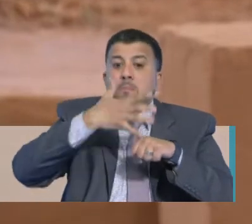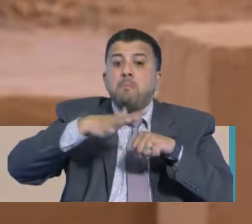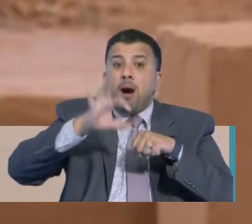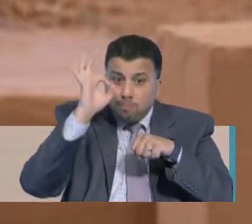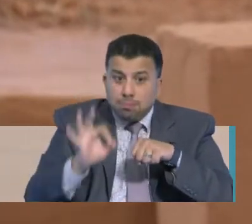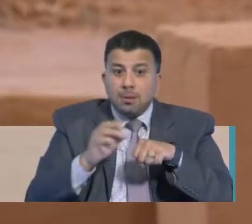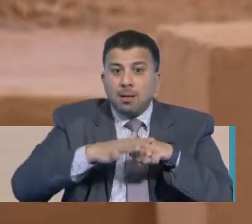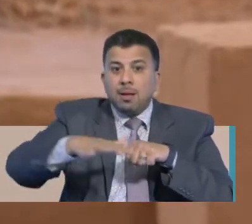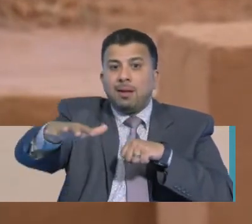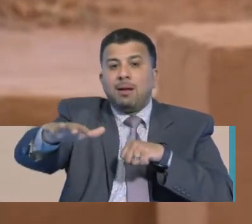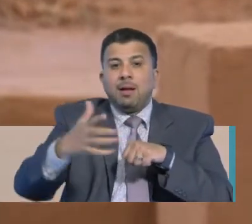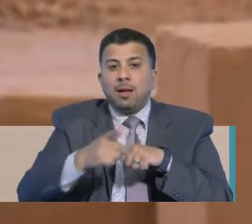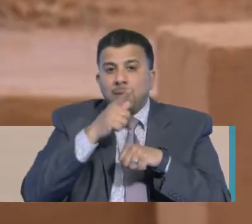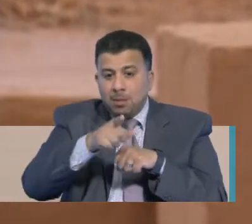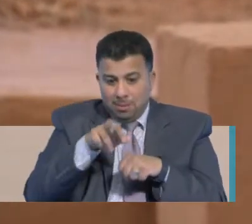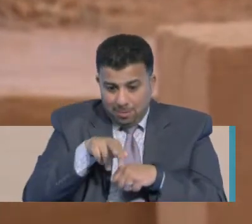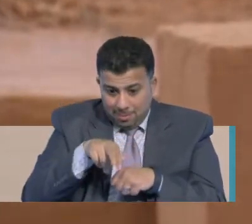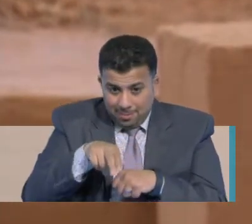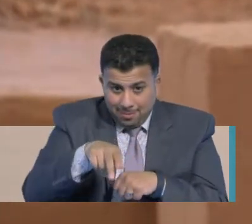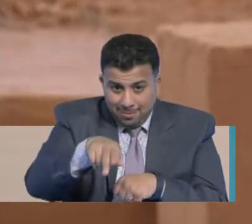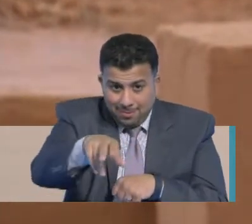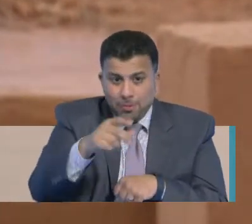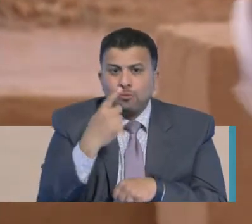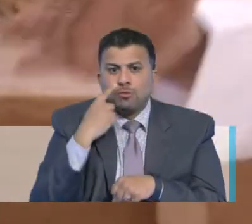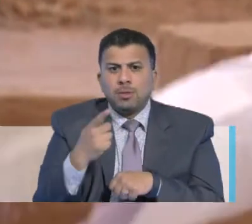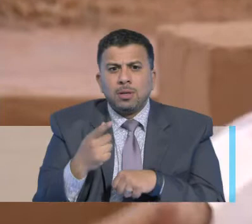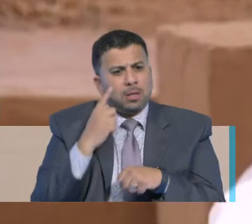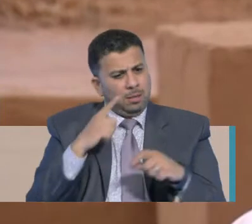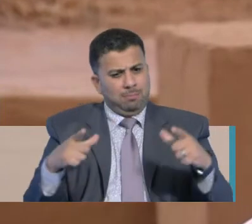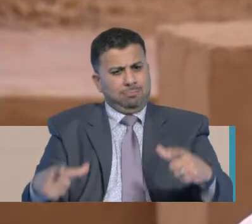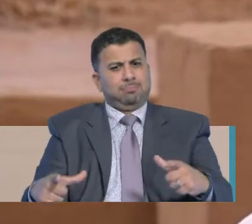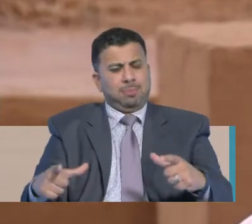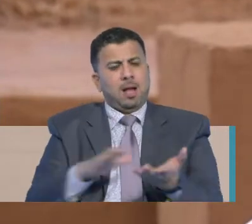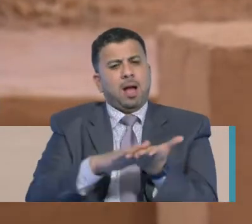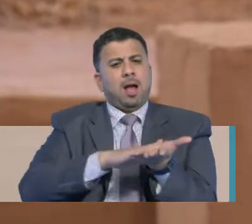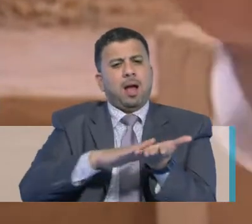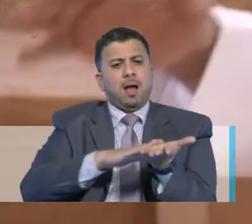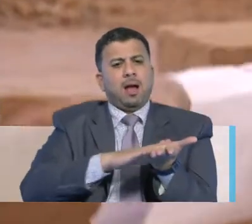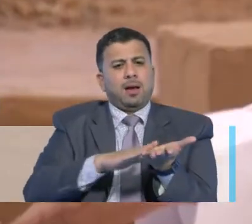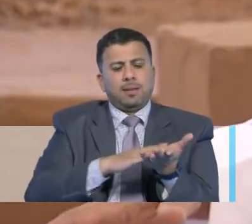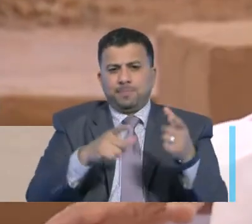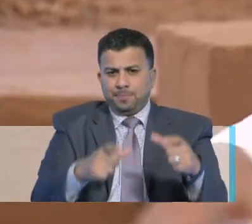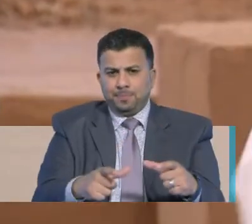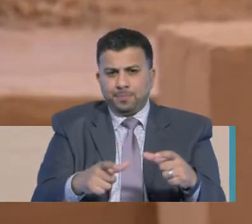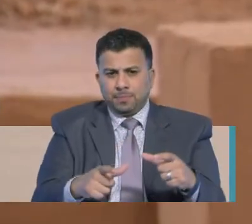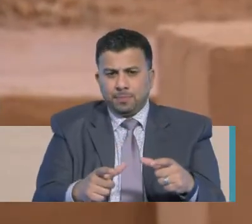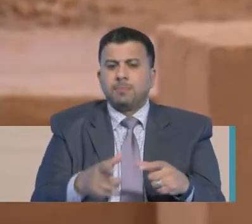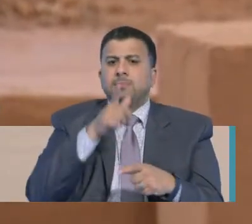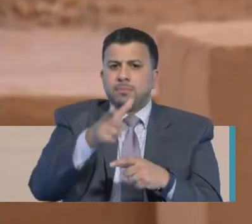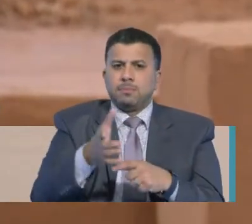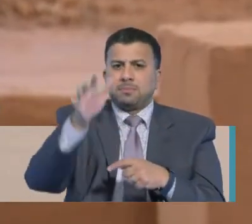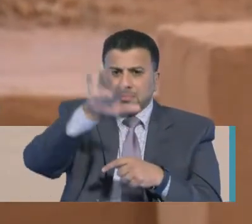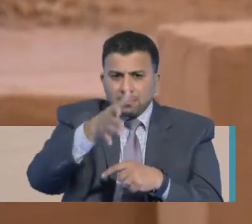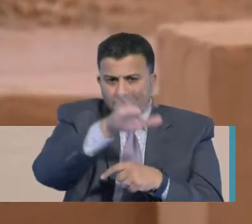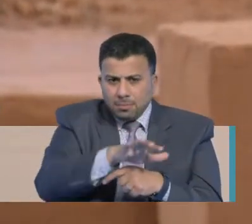الآن نحن لما نمشي في الطريق كل مرة نشوف رقعة أرض بعدين كثبان بعدين